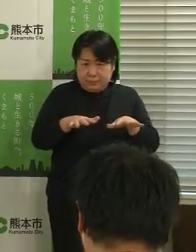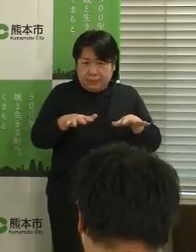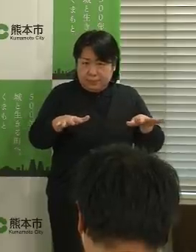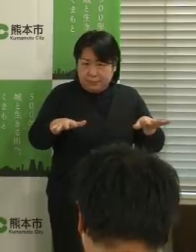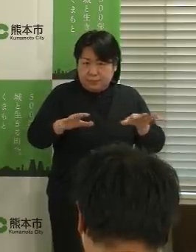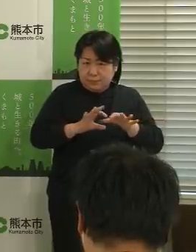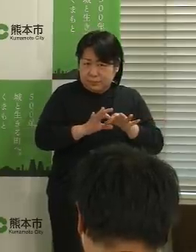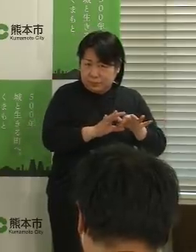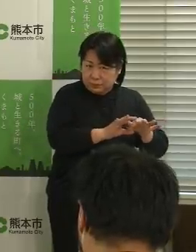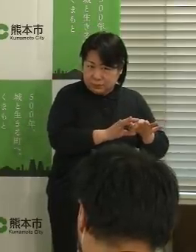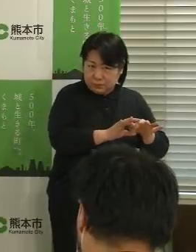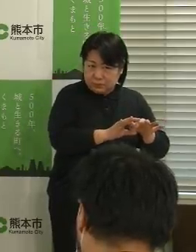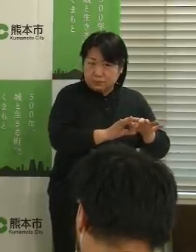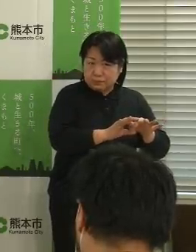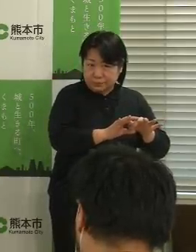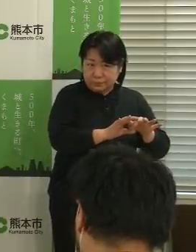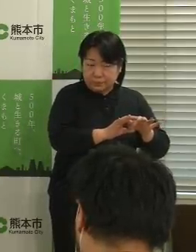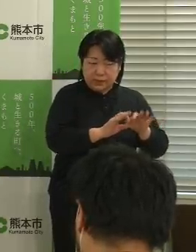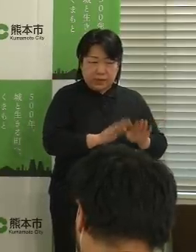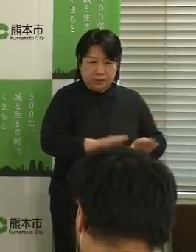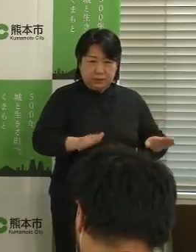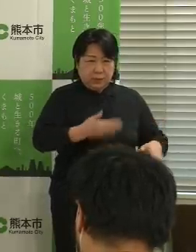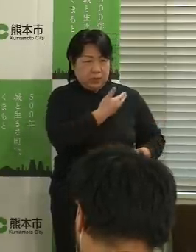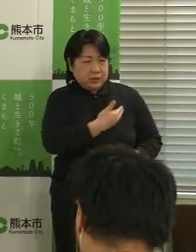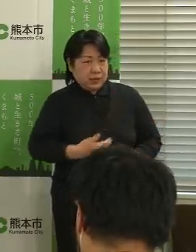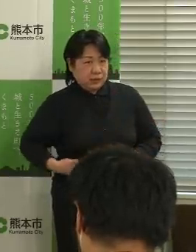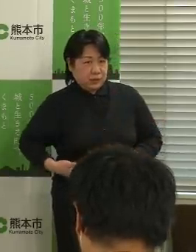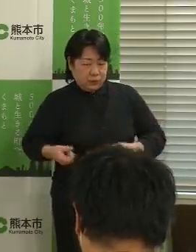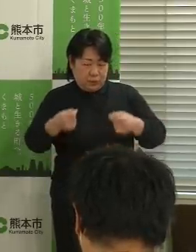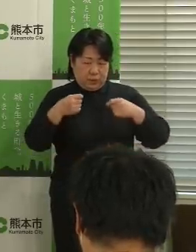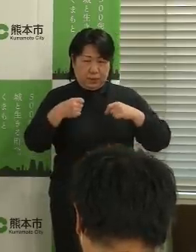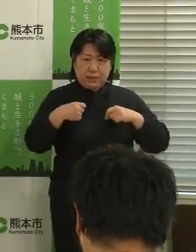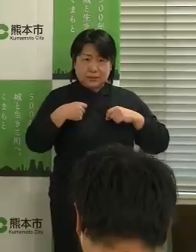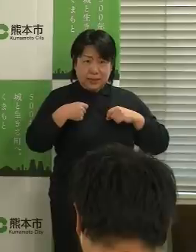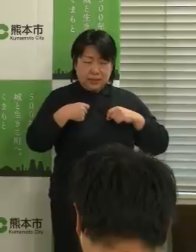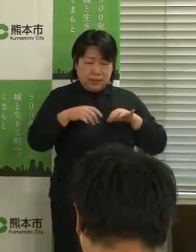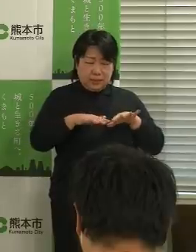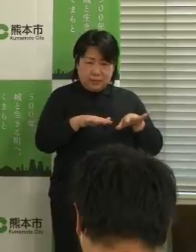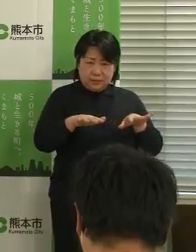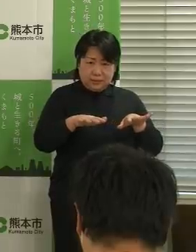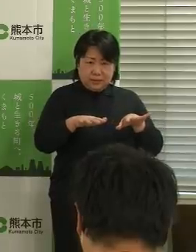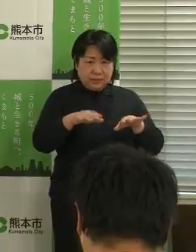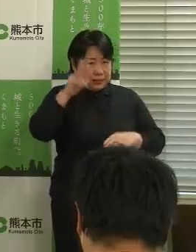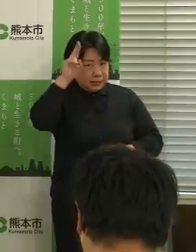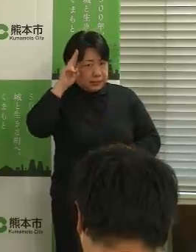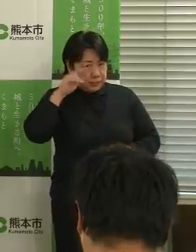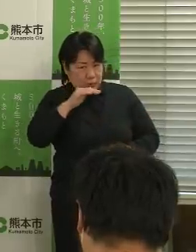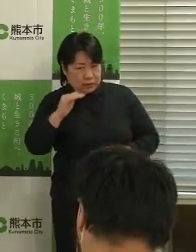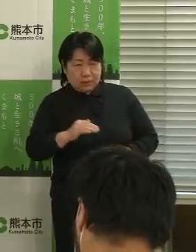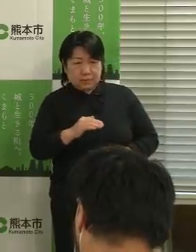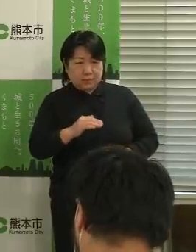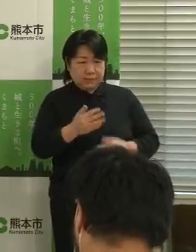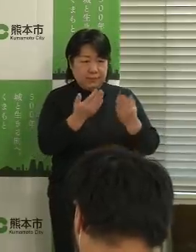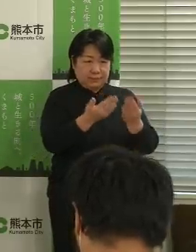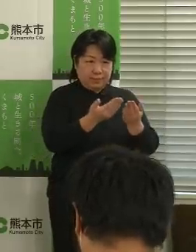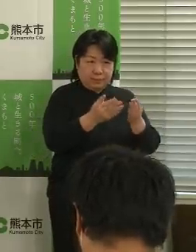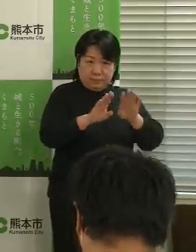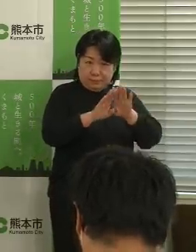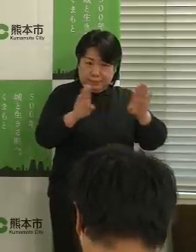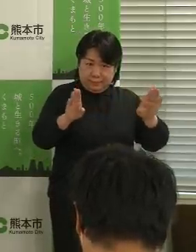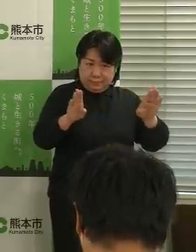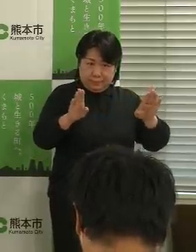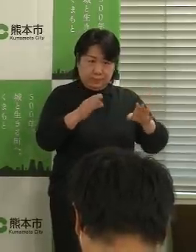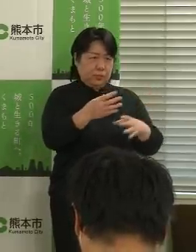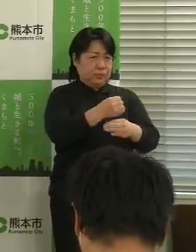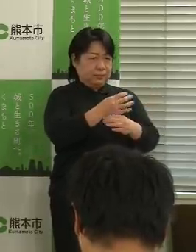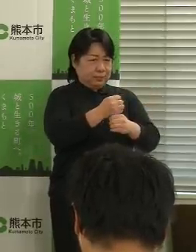継続し、児童生徒等への感染リスクを低減するため学校の再開時期を慎重に見